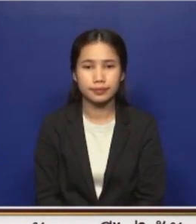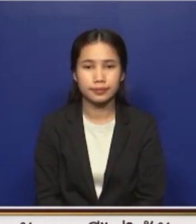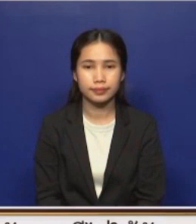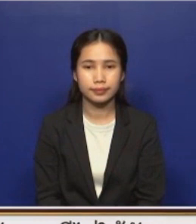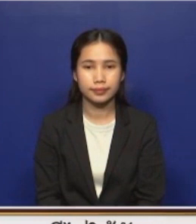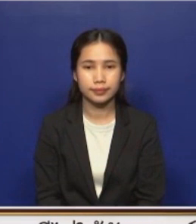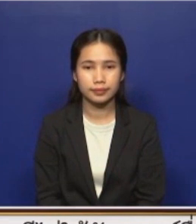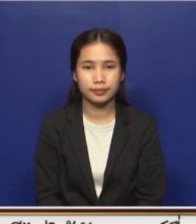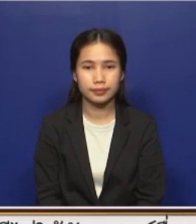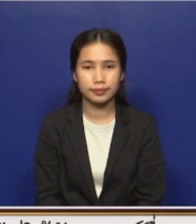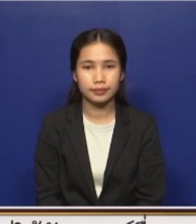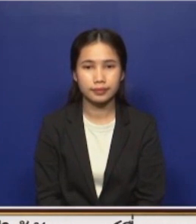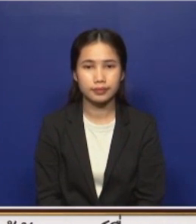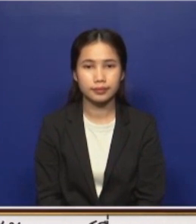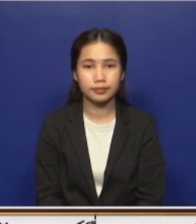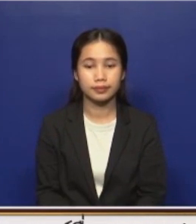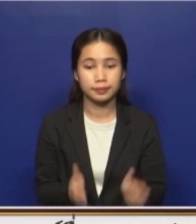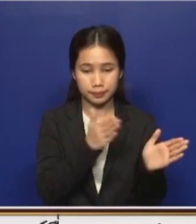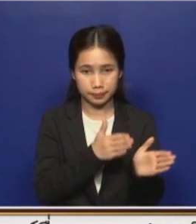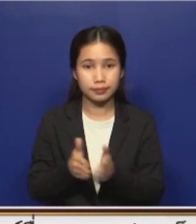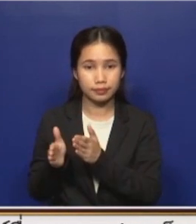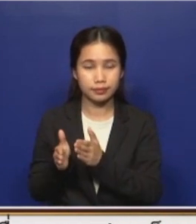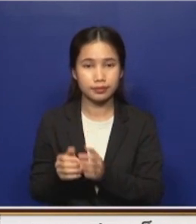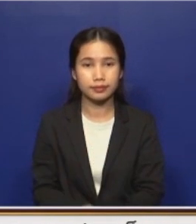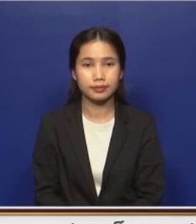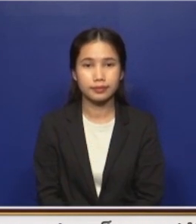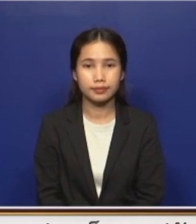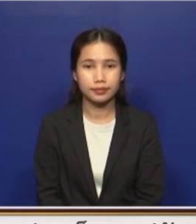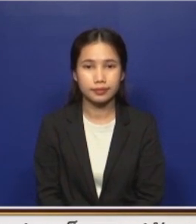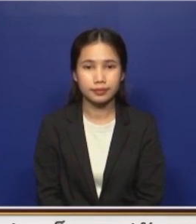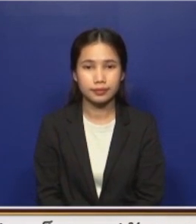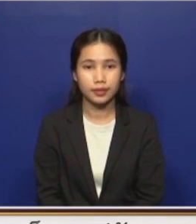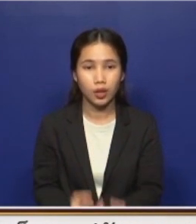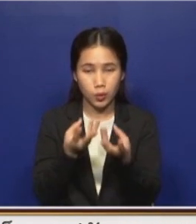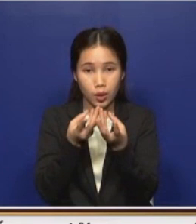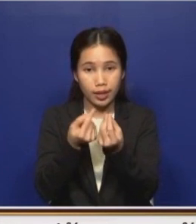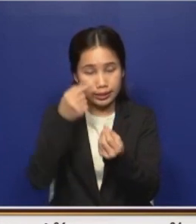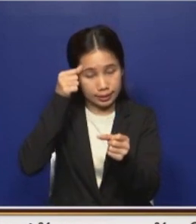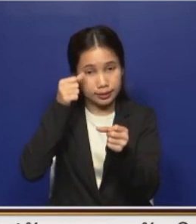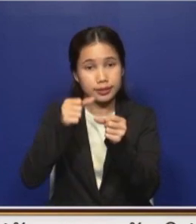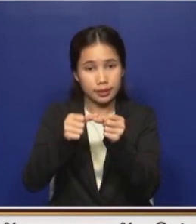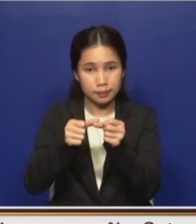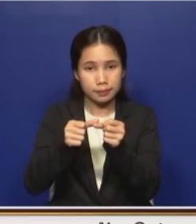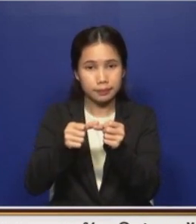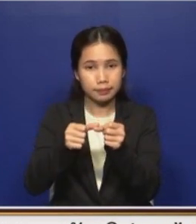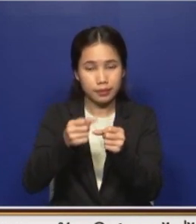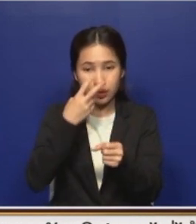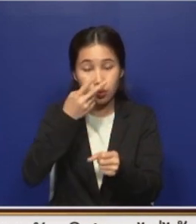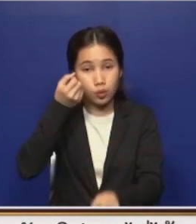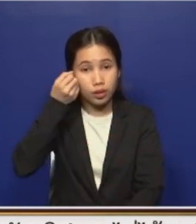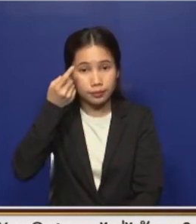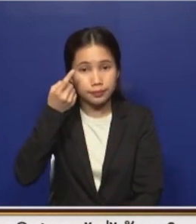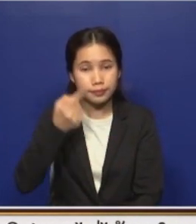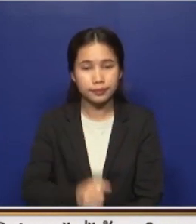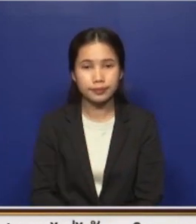ำเมื่อวานฮะวันที่เราสั่งปิดประเทศคือ3เมษายน2563ฮะเร